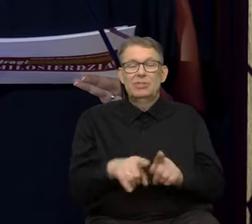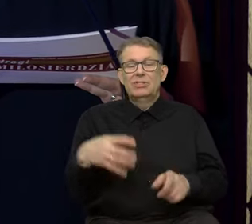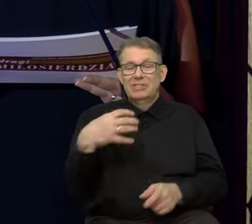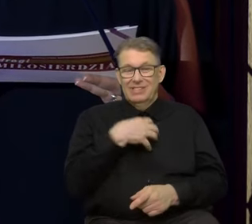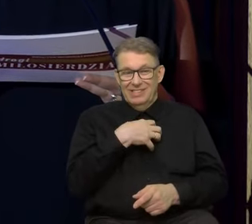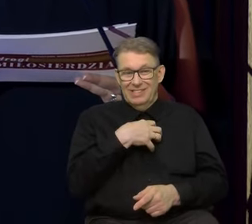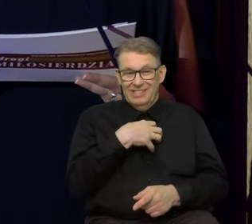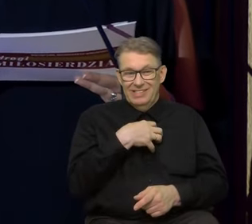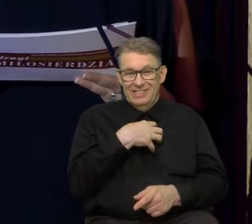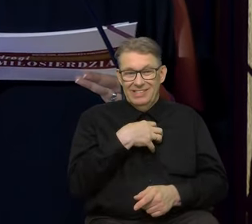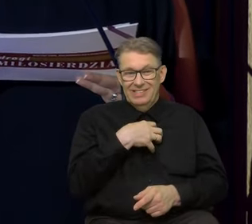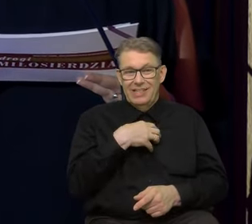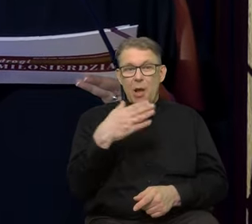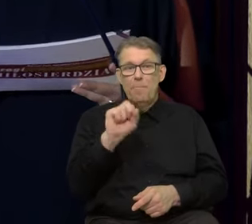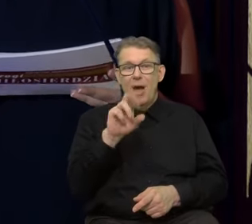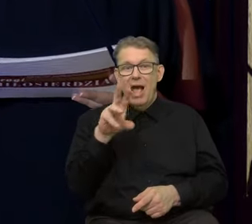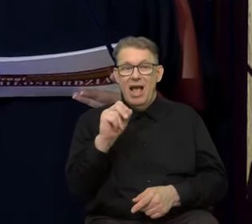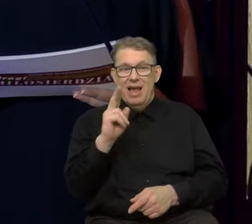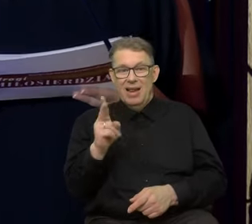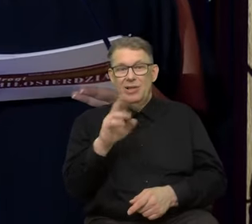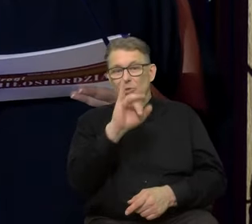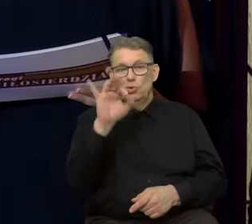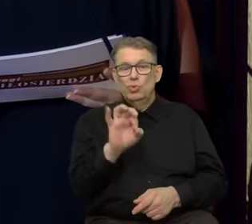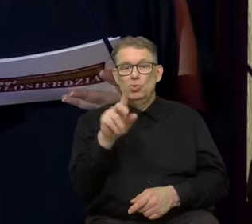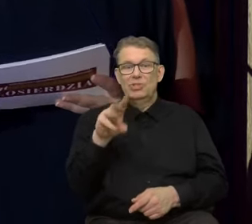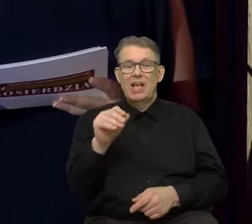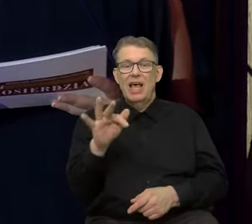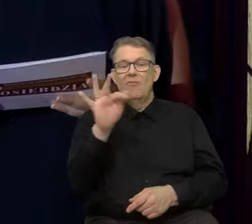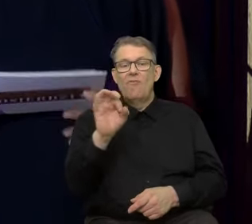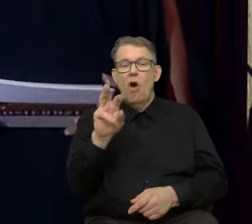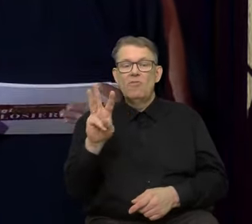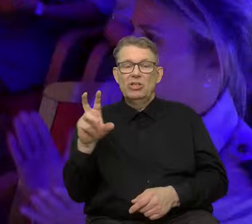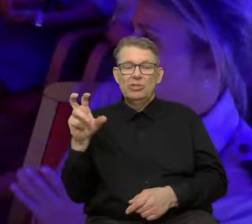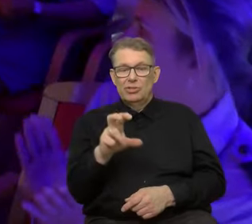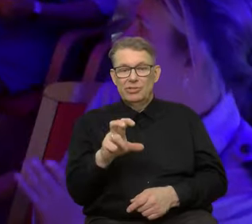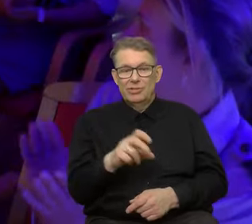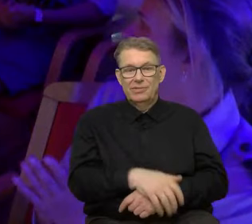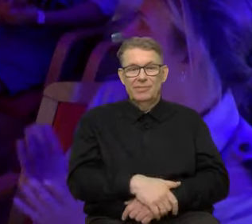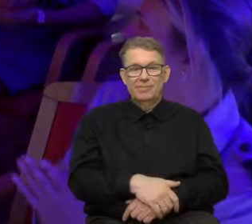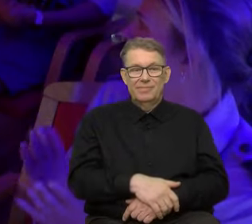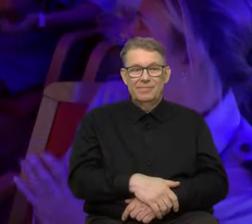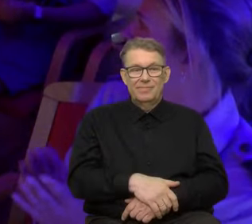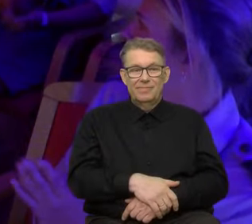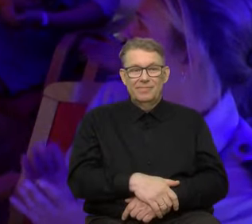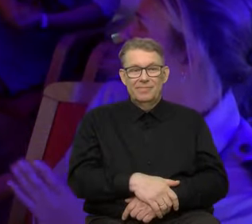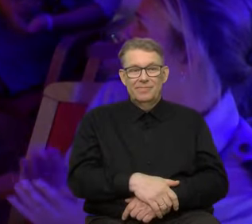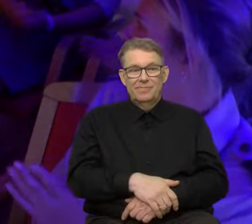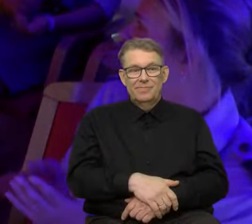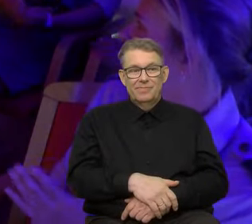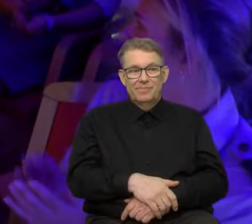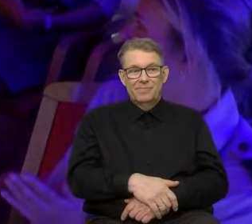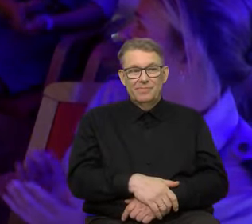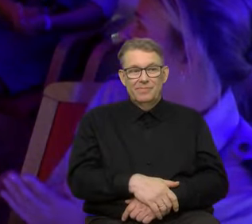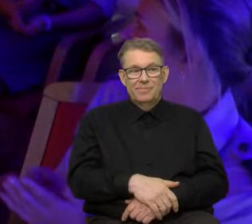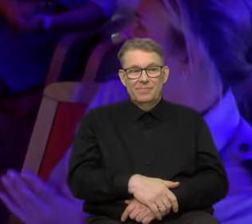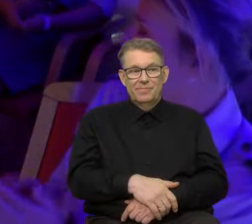dyrektorowi Markowi Józefowiczowi.